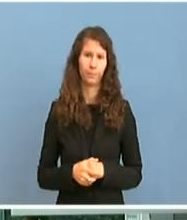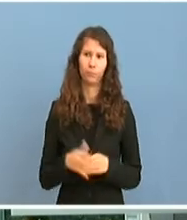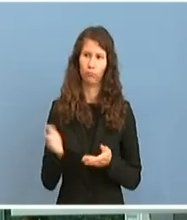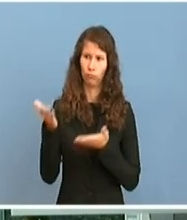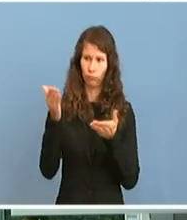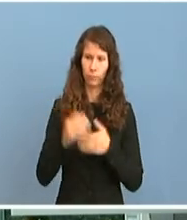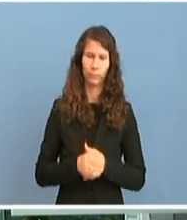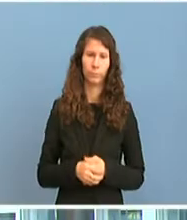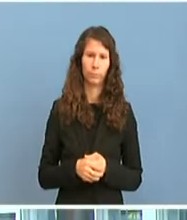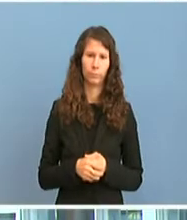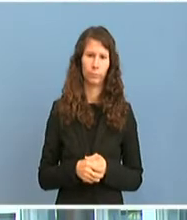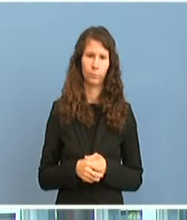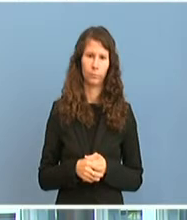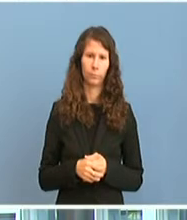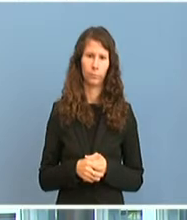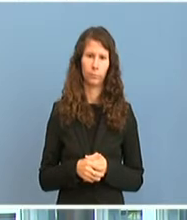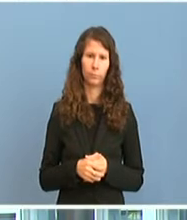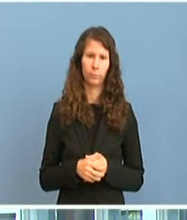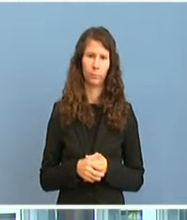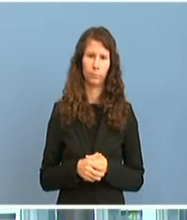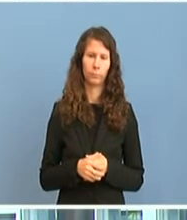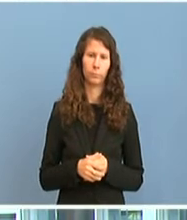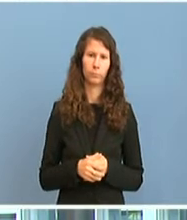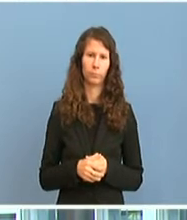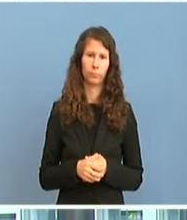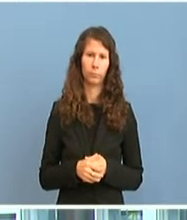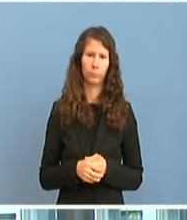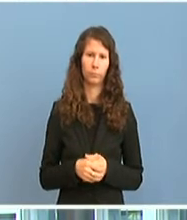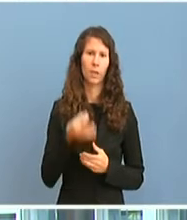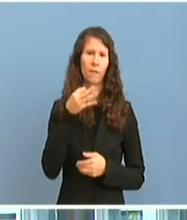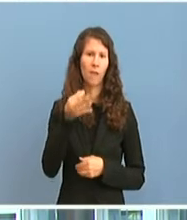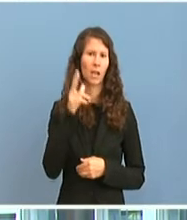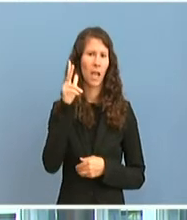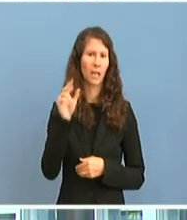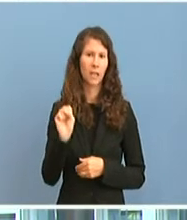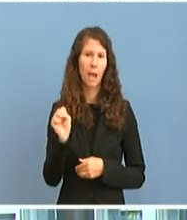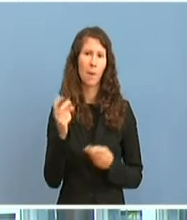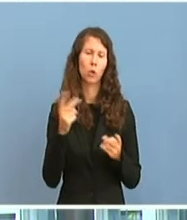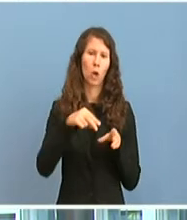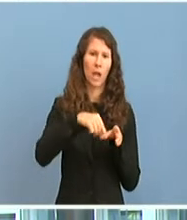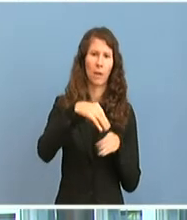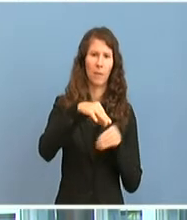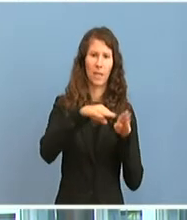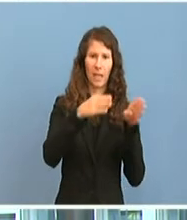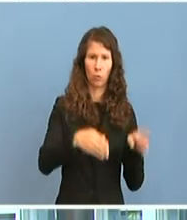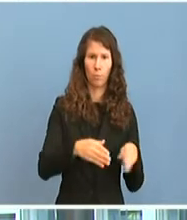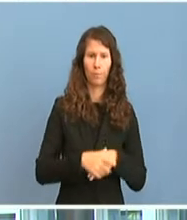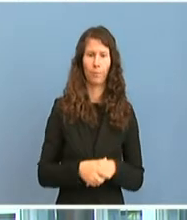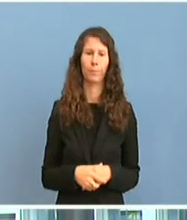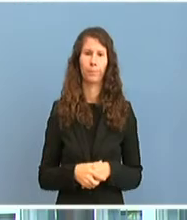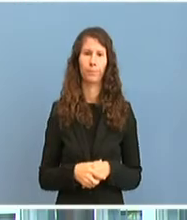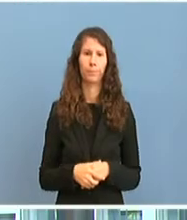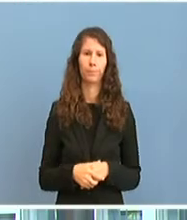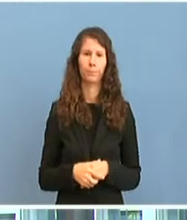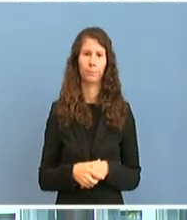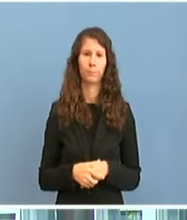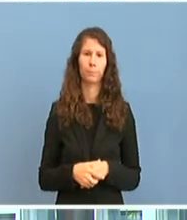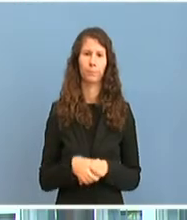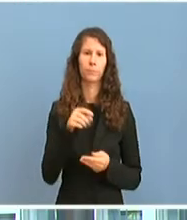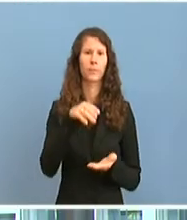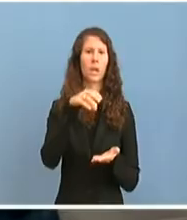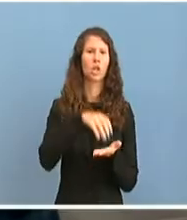schön. Frage entweder an Herrn Seibert und oder ans Innenministerium. Der Städte-